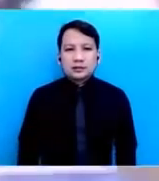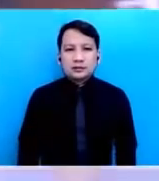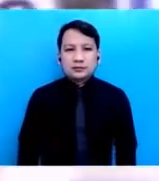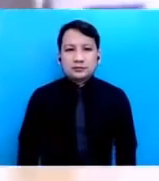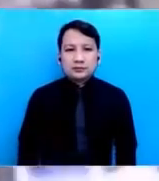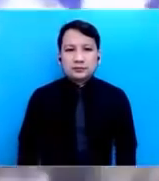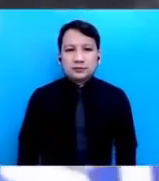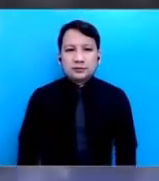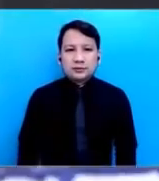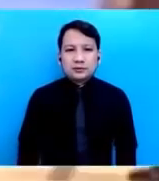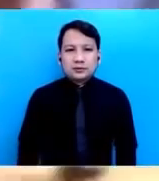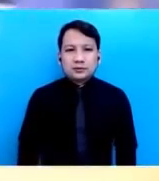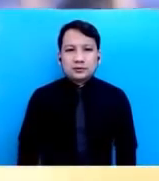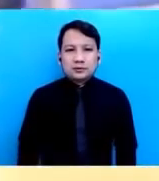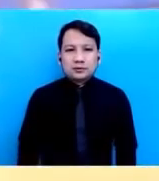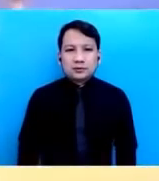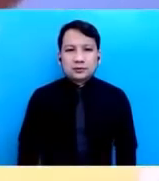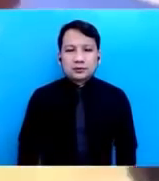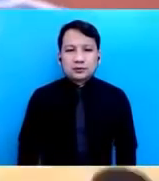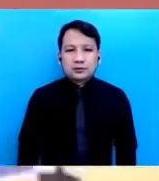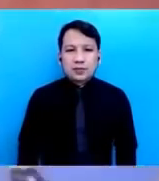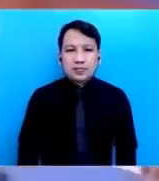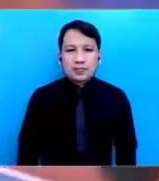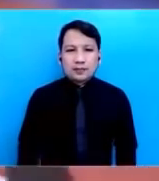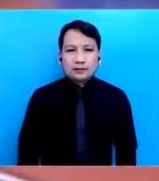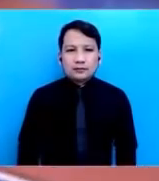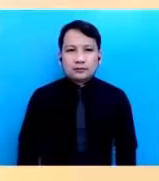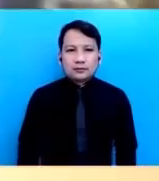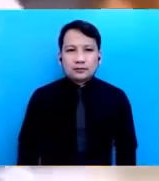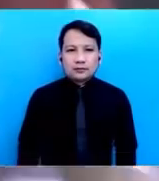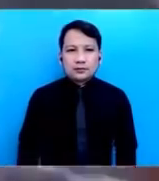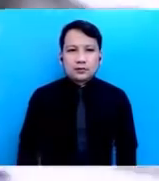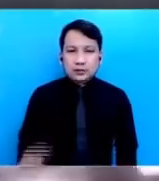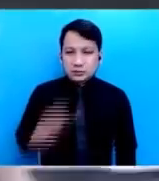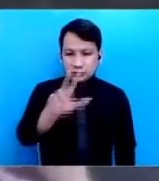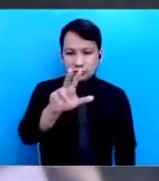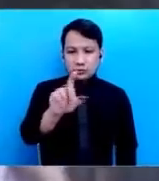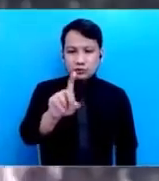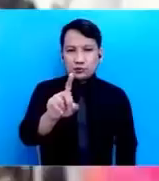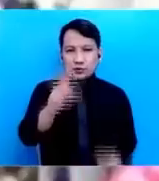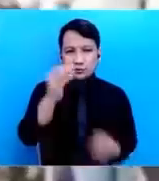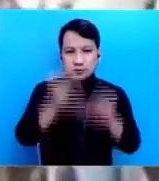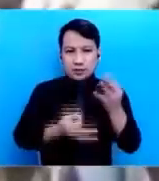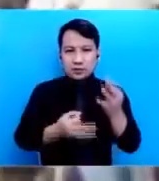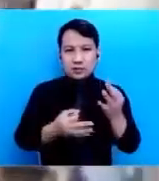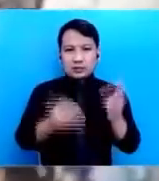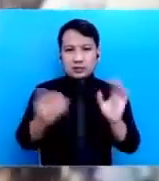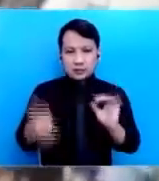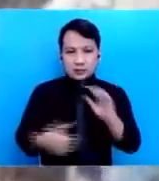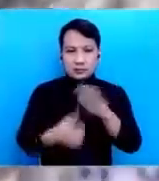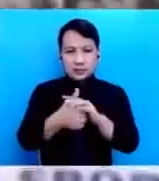opening. And Lastimosa to the open. 31 finals appearances.